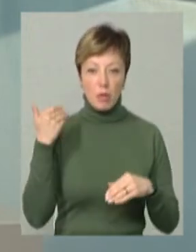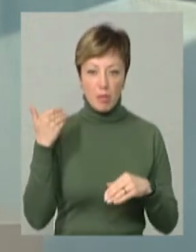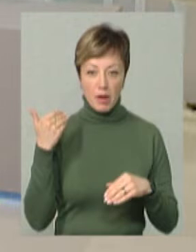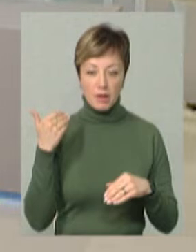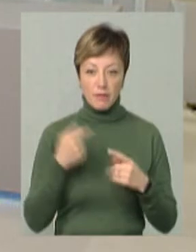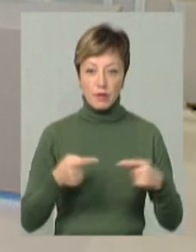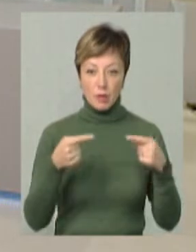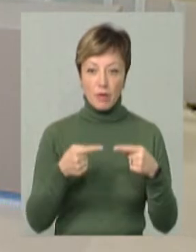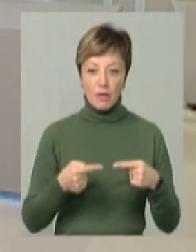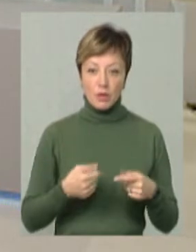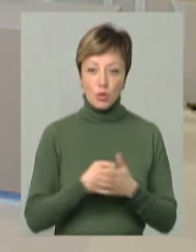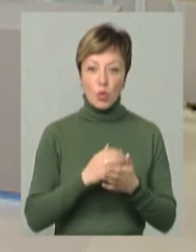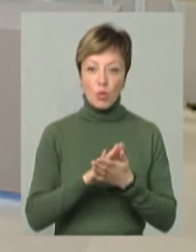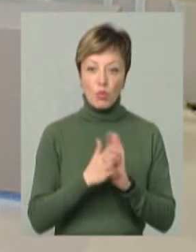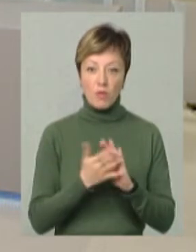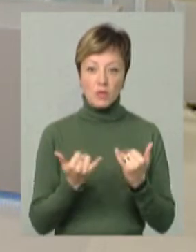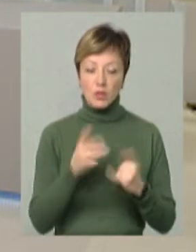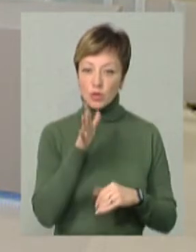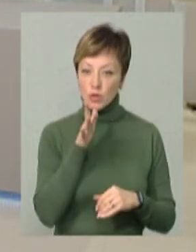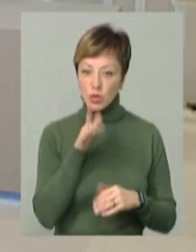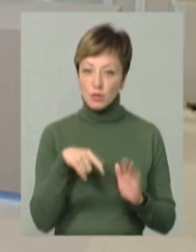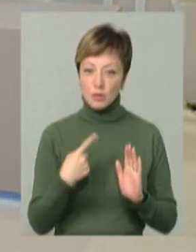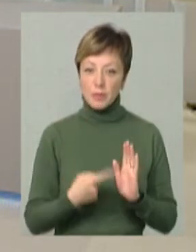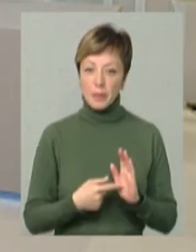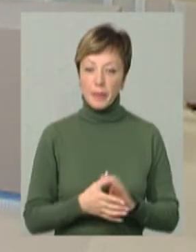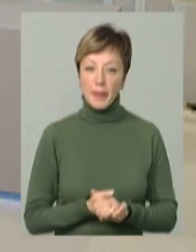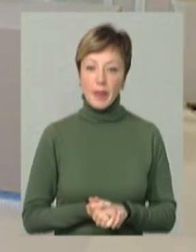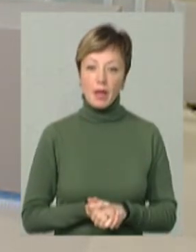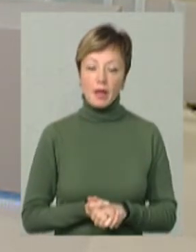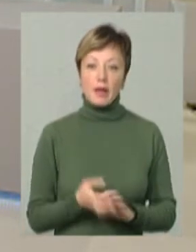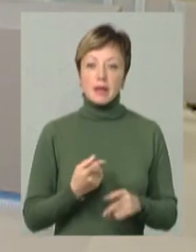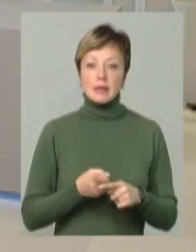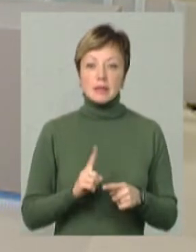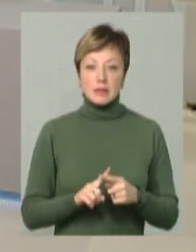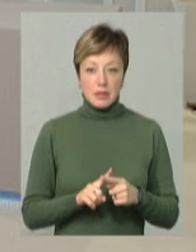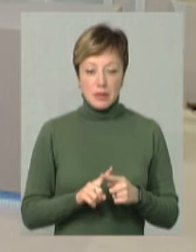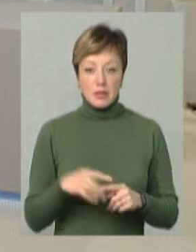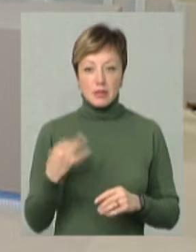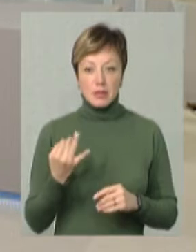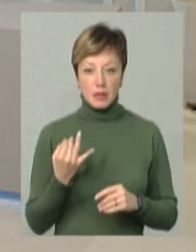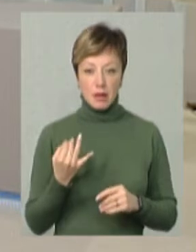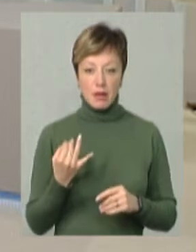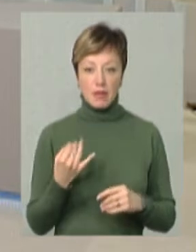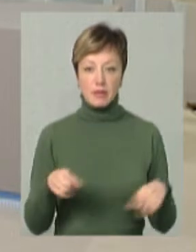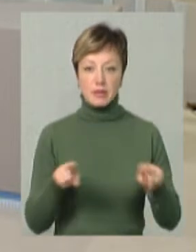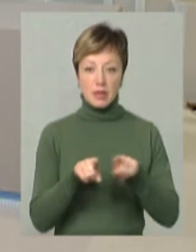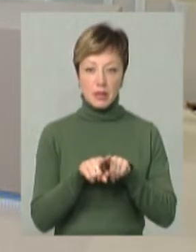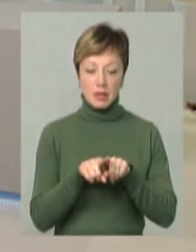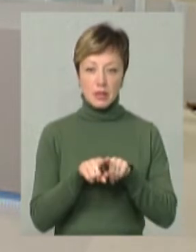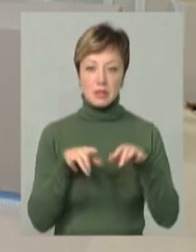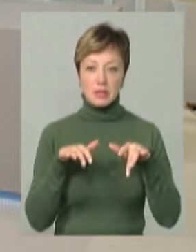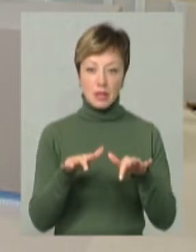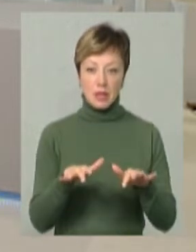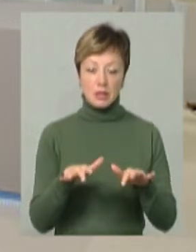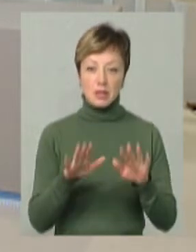попередніх, от відповідно до умов нинішнього часу? Це досить цікавий такий